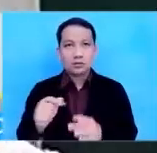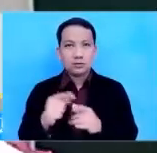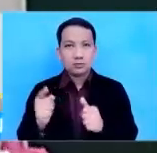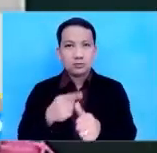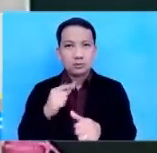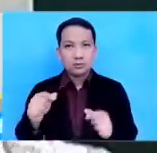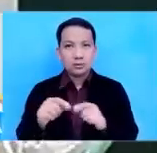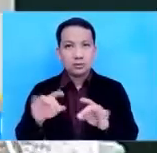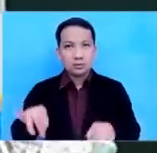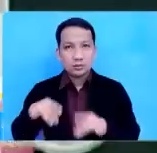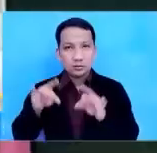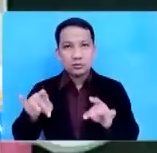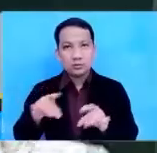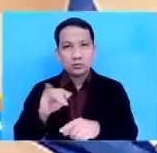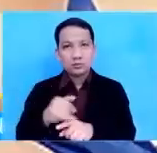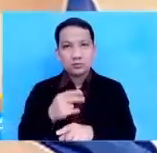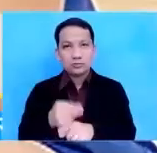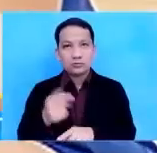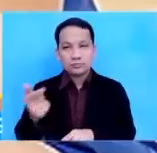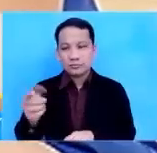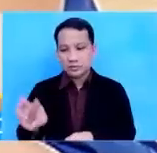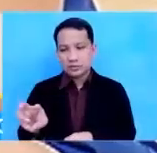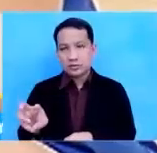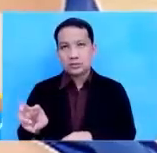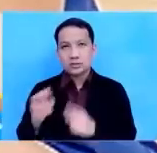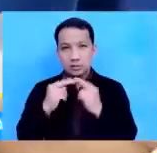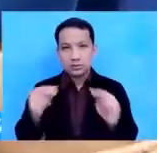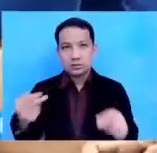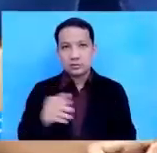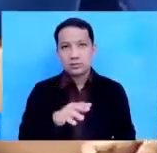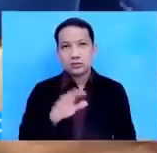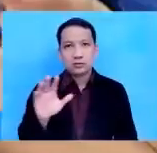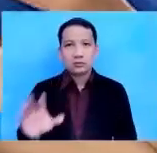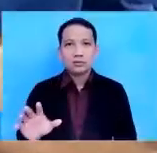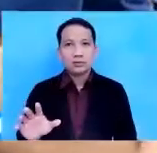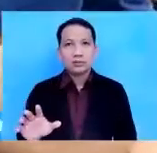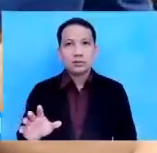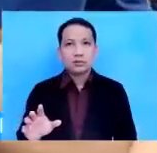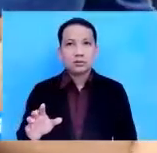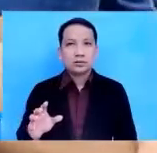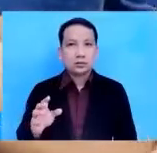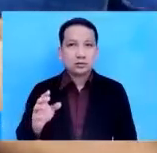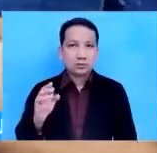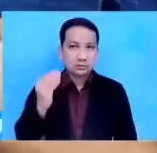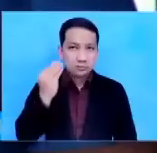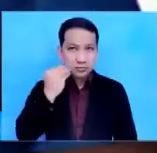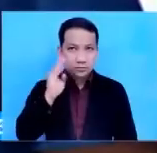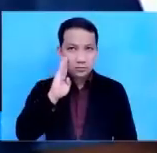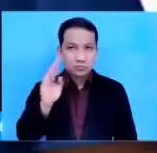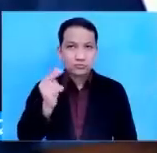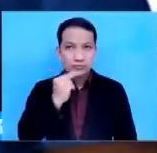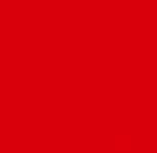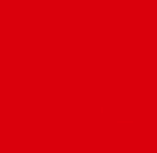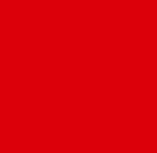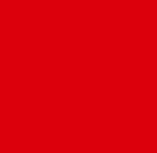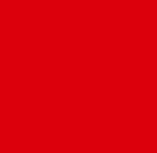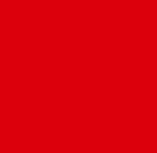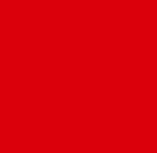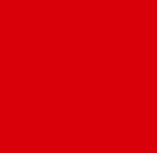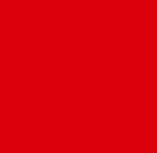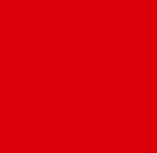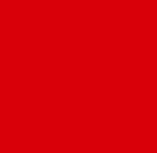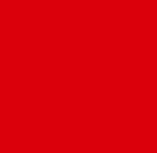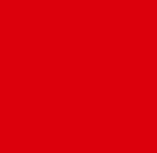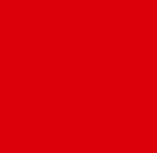ang Australia sa June 26. Nagbabalita mula sa Frontline, Marti Bautista, News 5.